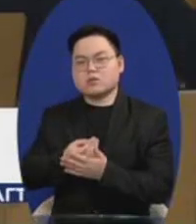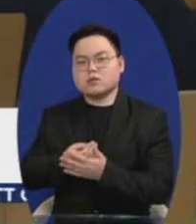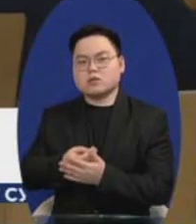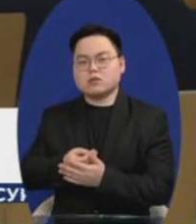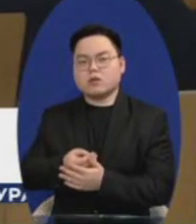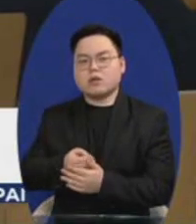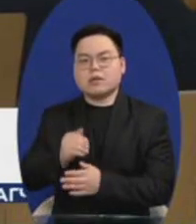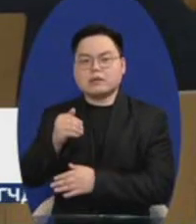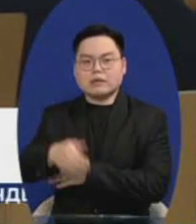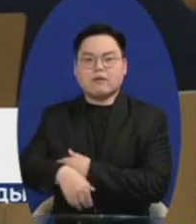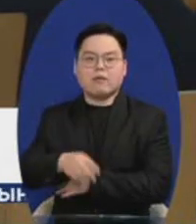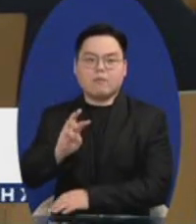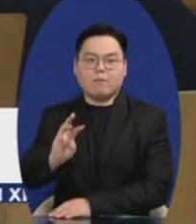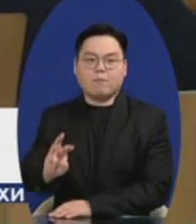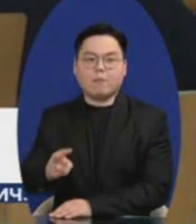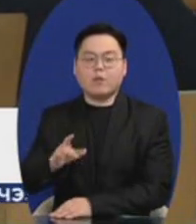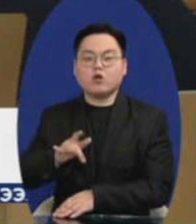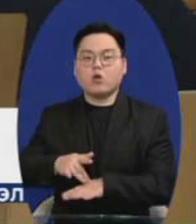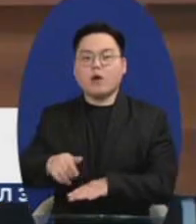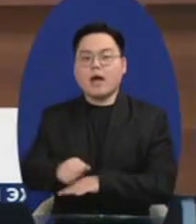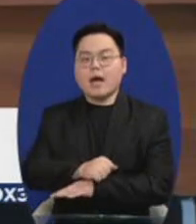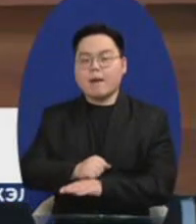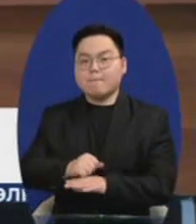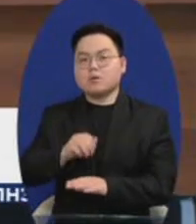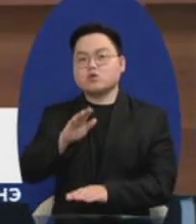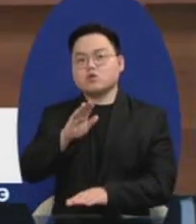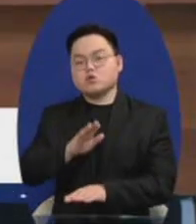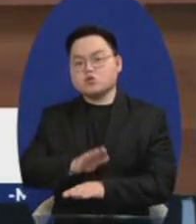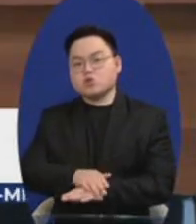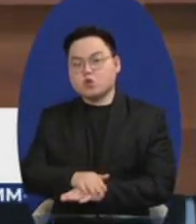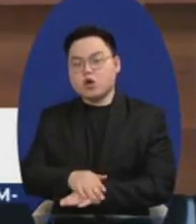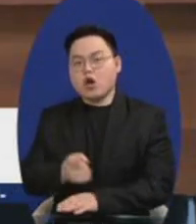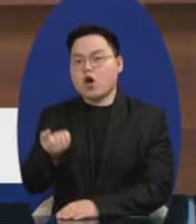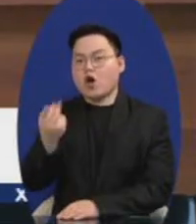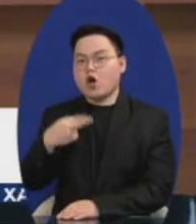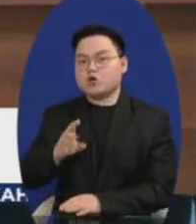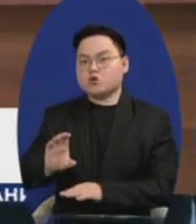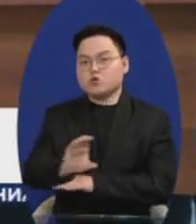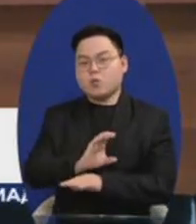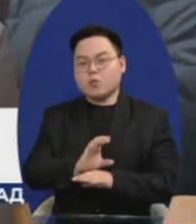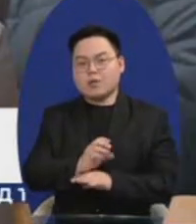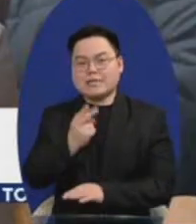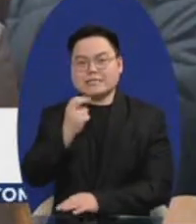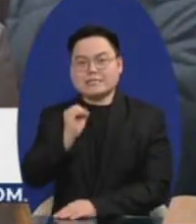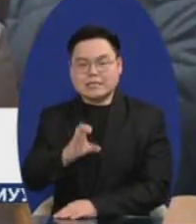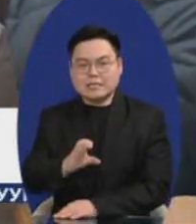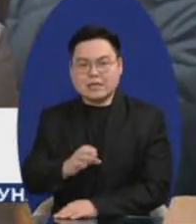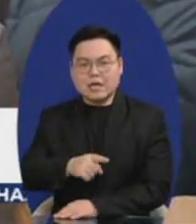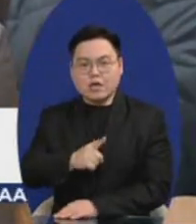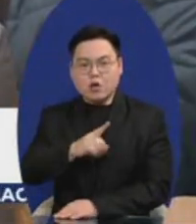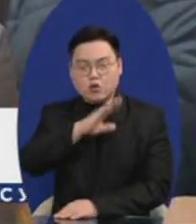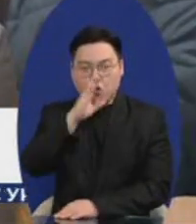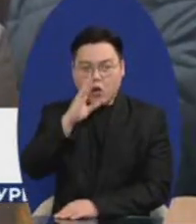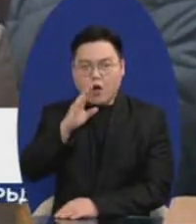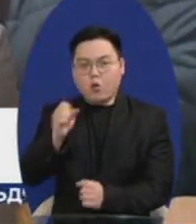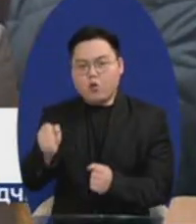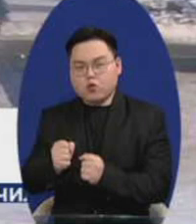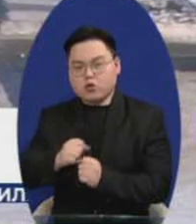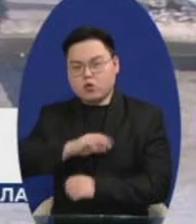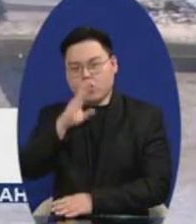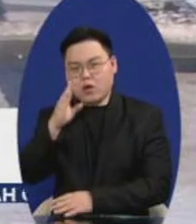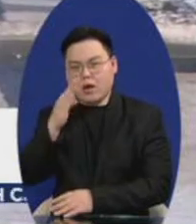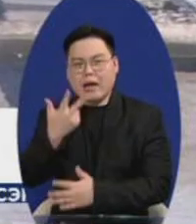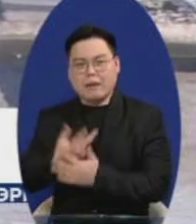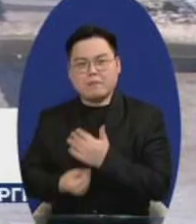шиг. За Төв аймгийн зүүн болон хойдлын сумдууд их хэмжээний цастай байна. Цагаагаар 1 долларч 1 хүйтерж байгаа нь цас хатуурч